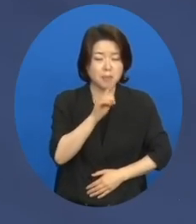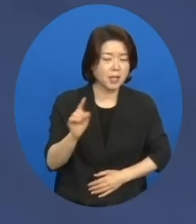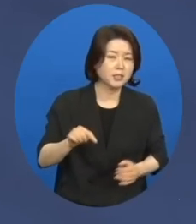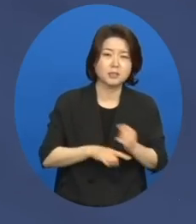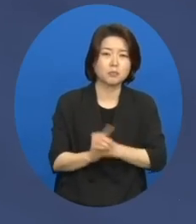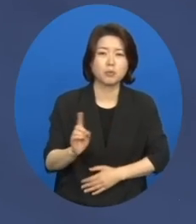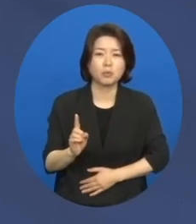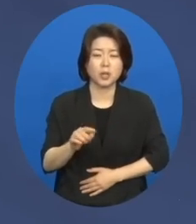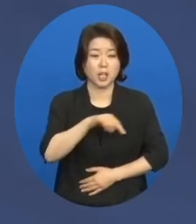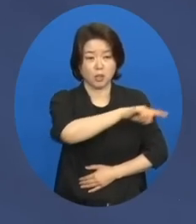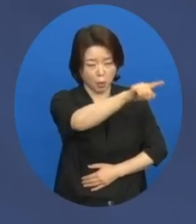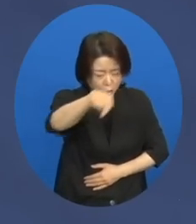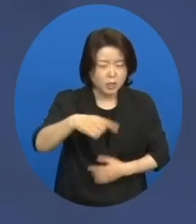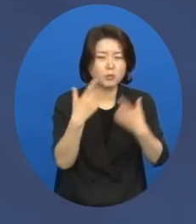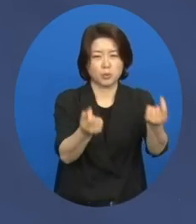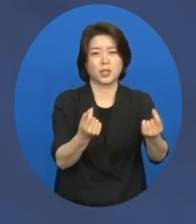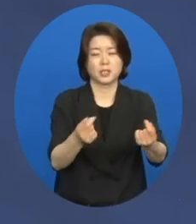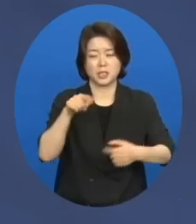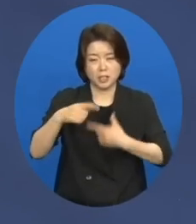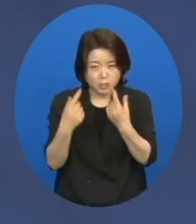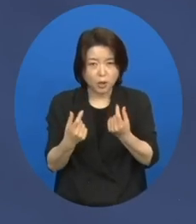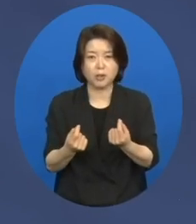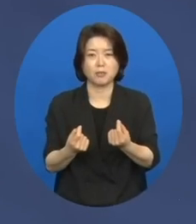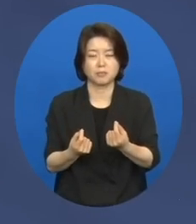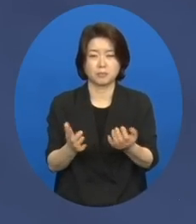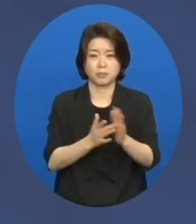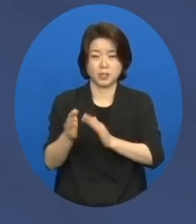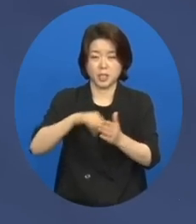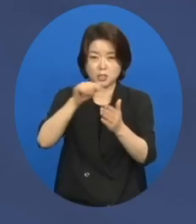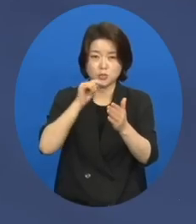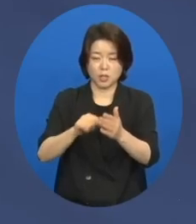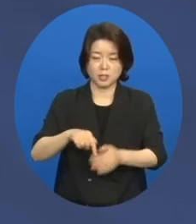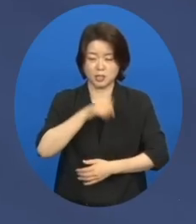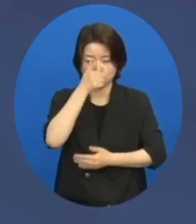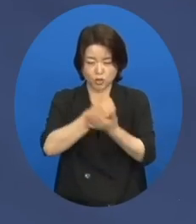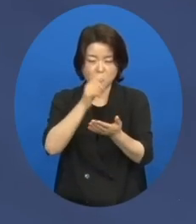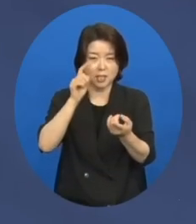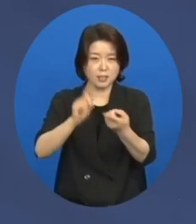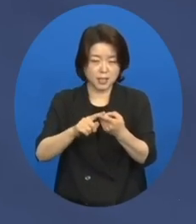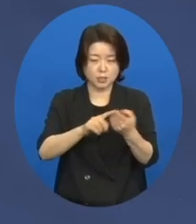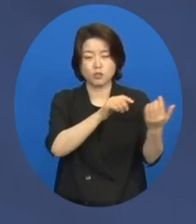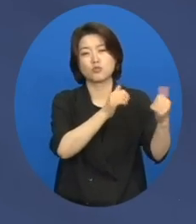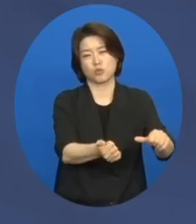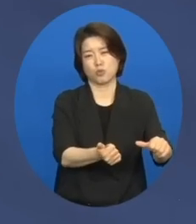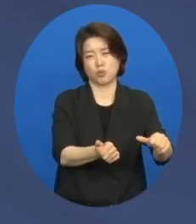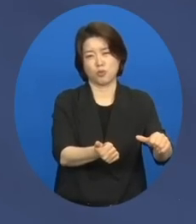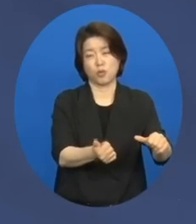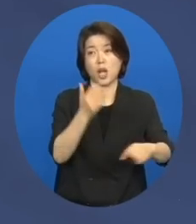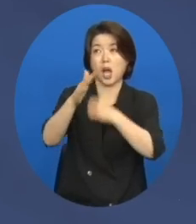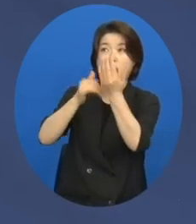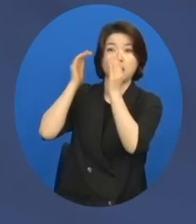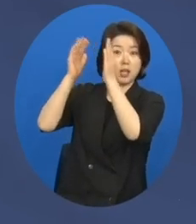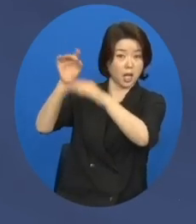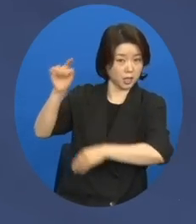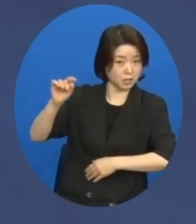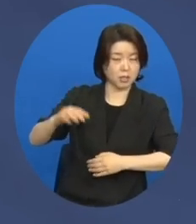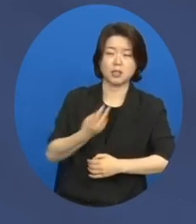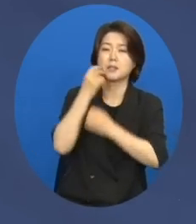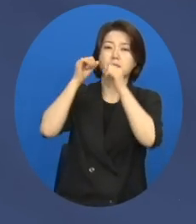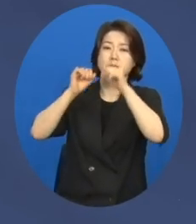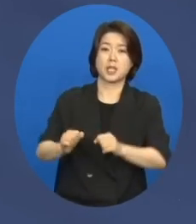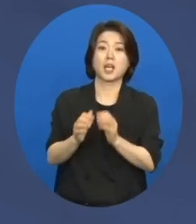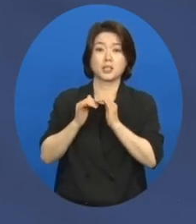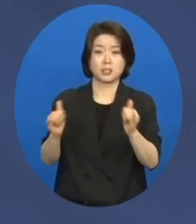하니 너희도 이와 같이 예수 안에서 너희 죄에 대하여는 죽은 자요 하나님에 대하여는 산